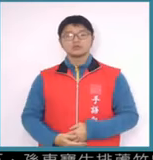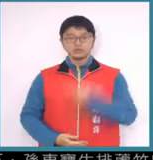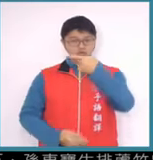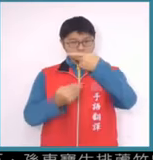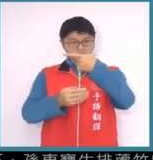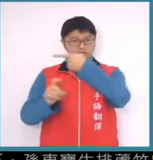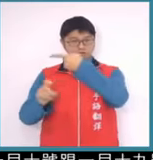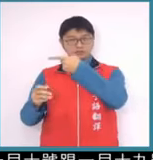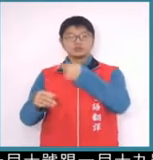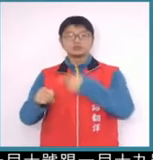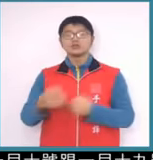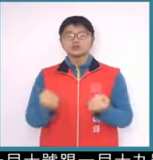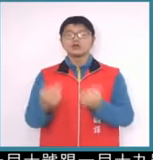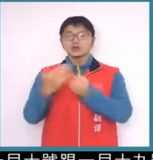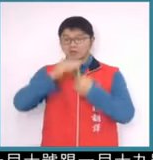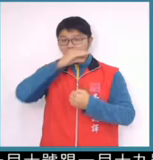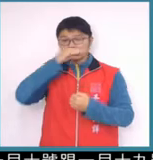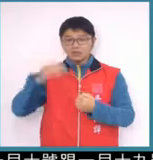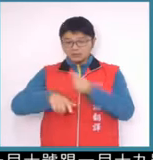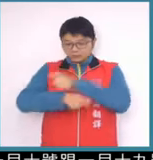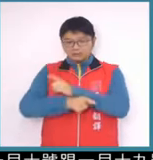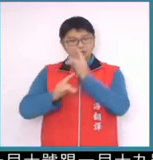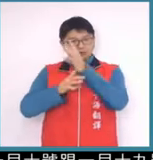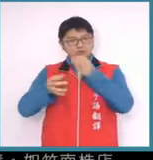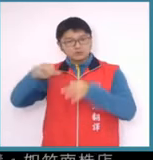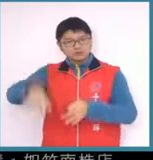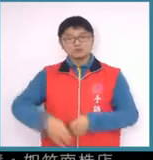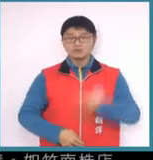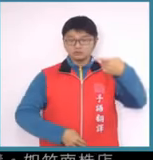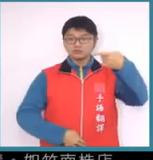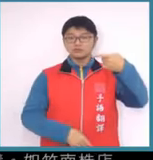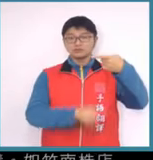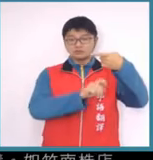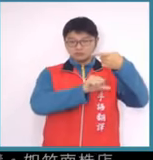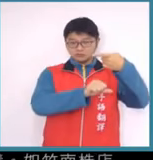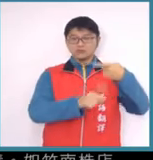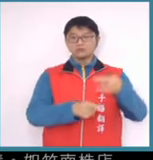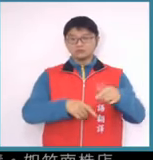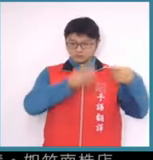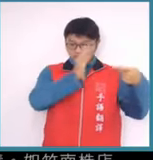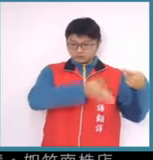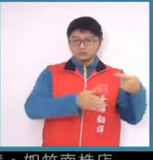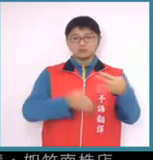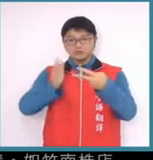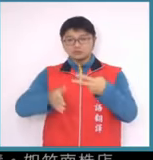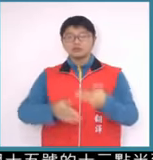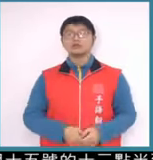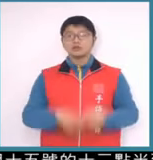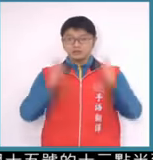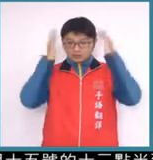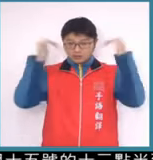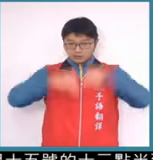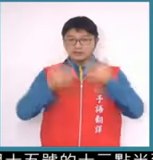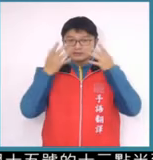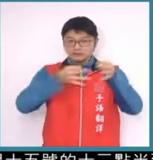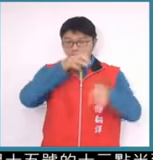案到宝雅芦竹南竹店。1月15号的12点30到1点30，南崁菜市场芦竹区南农